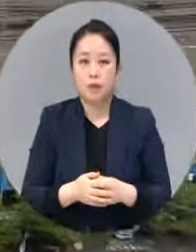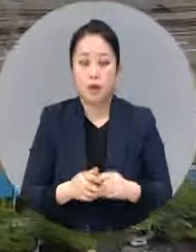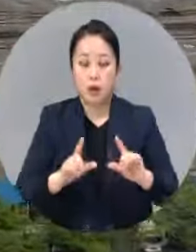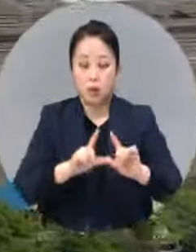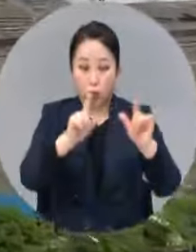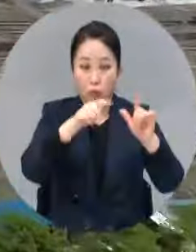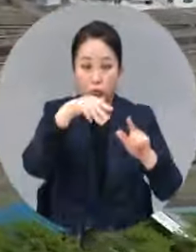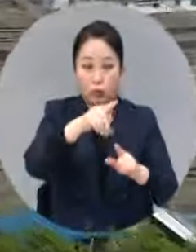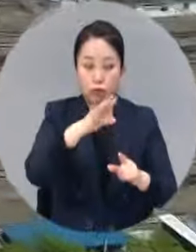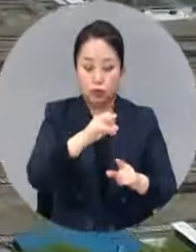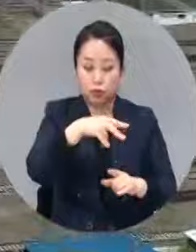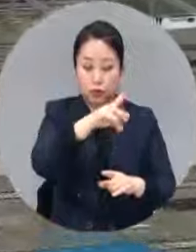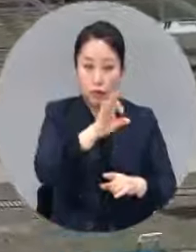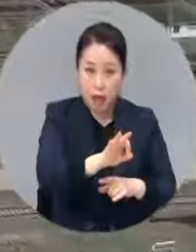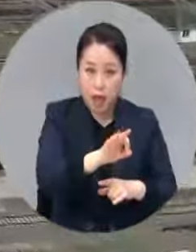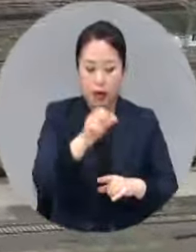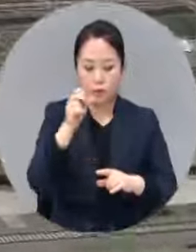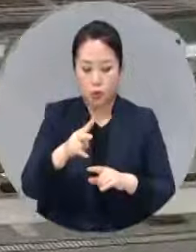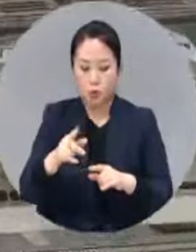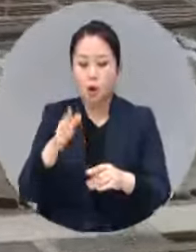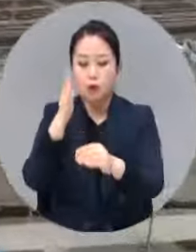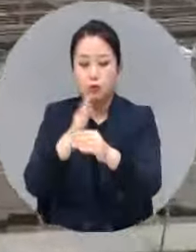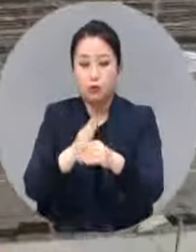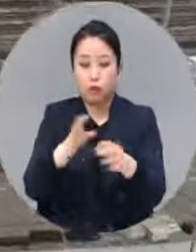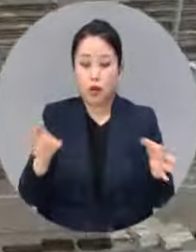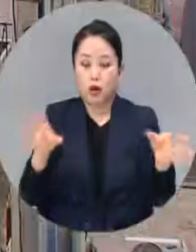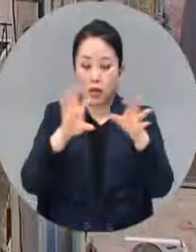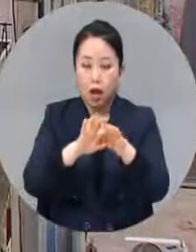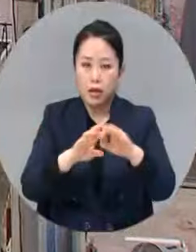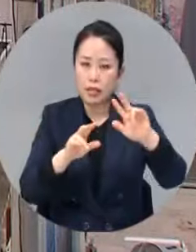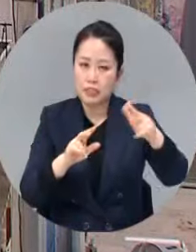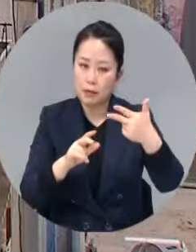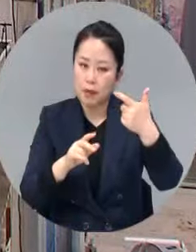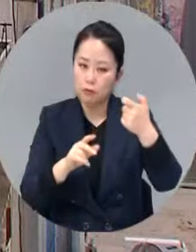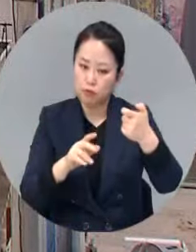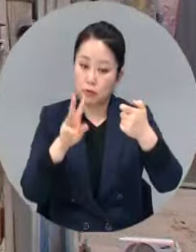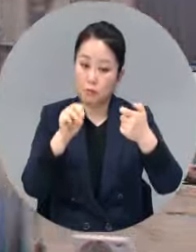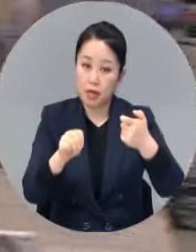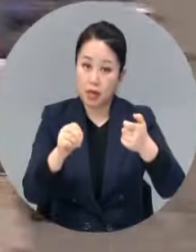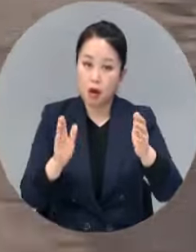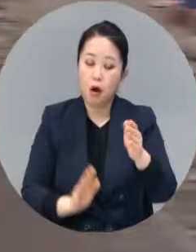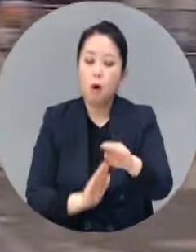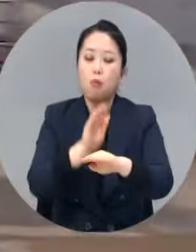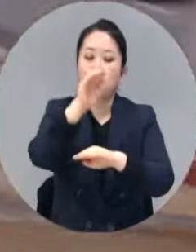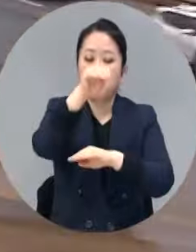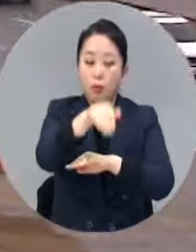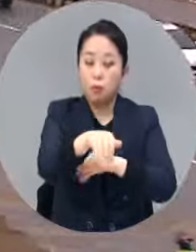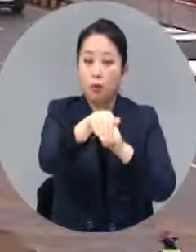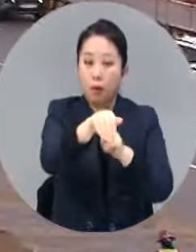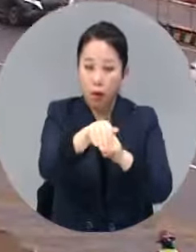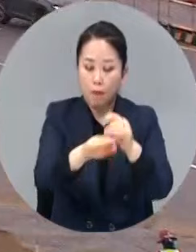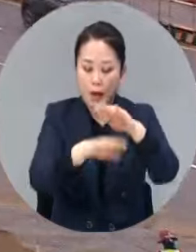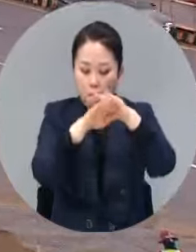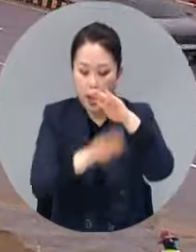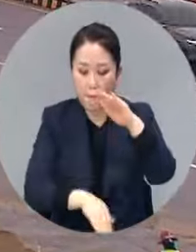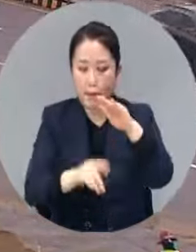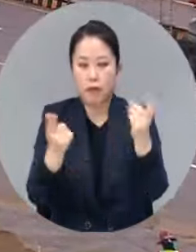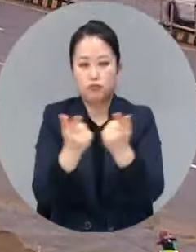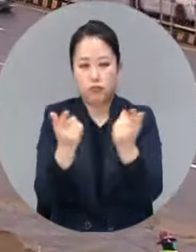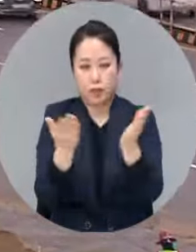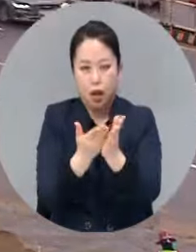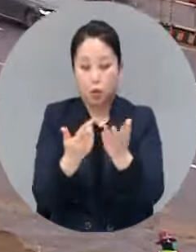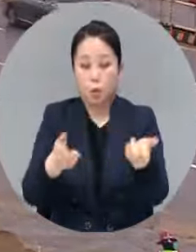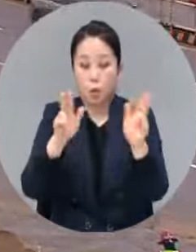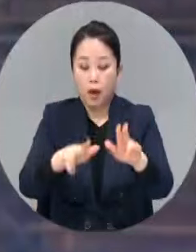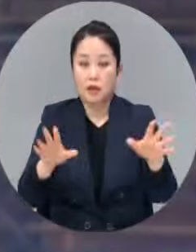동구 충장대로와 중구를 잇는 760m 길이 영주 고가교. 이곳 바로 아래에 북항 친수공원과